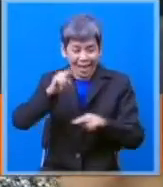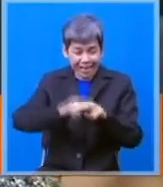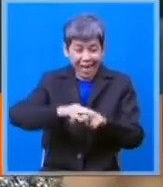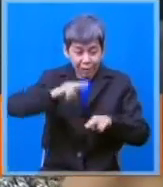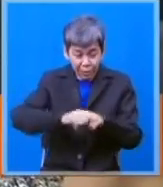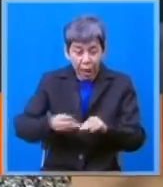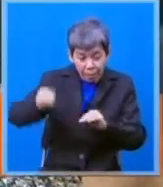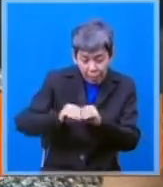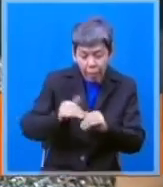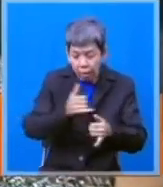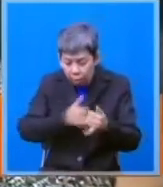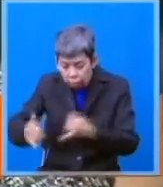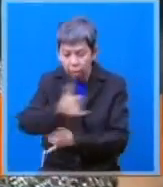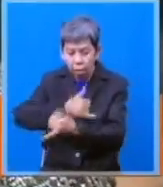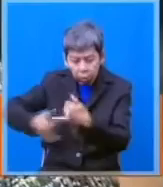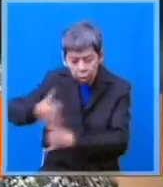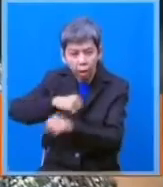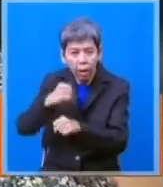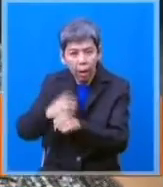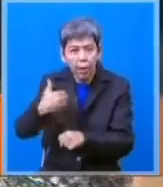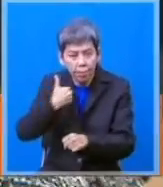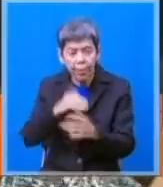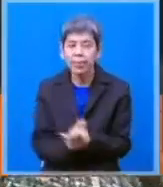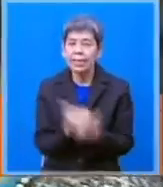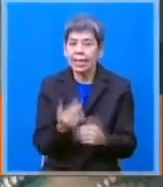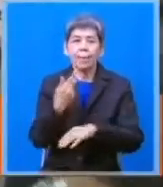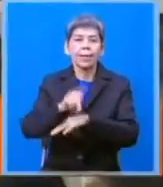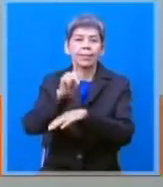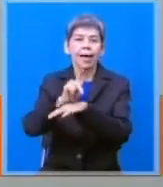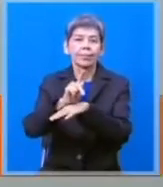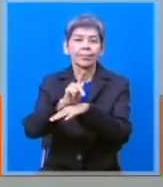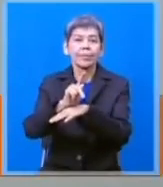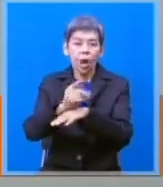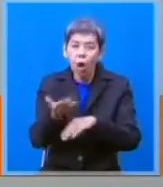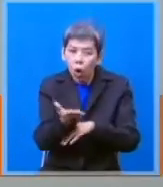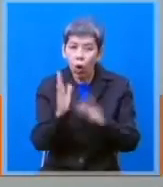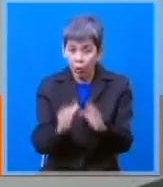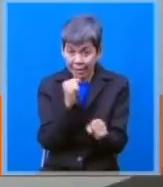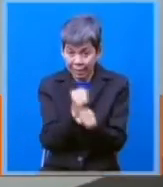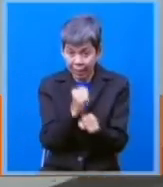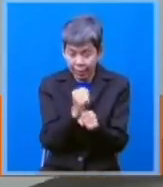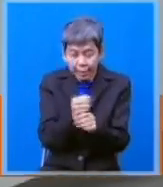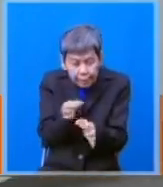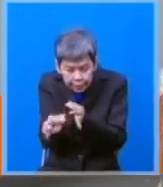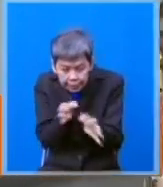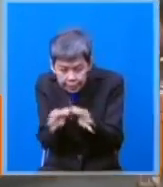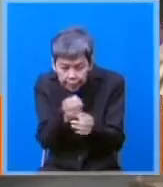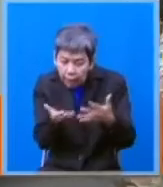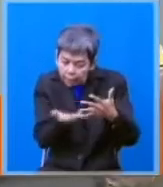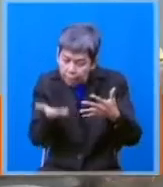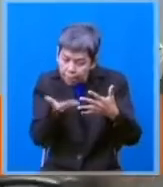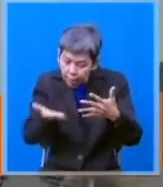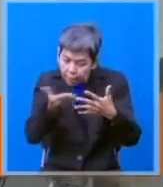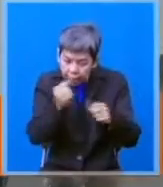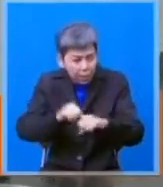อี้เสริมต้องเวียนมาลงคะแนนขณะที่ทางประธานนะคะก็ได้ขอให้เจ้าหน้าที่ค่ะได้เข้ามาชี้แจงขั้นตอนการลงมติ